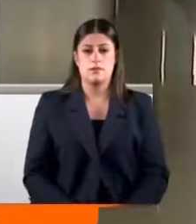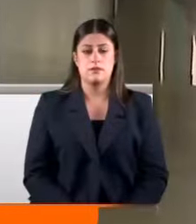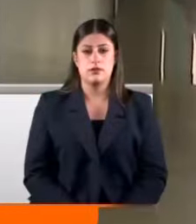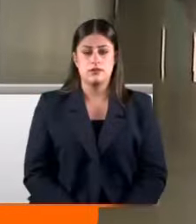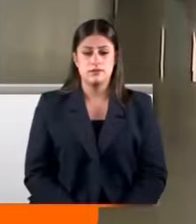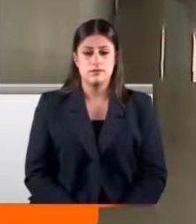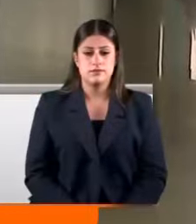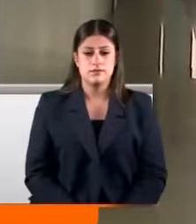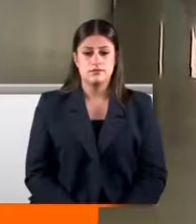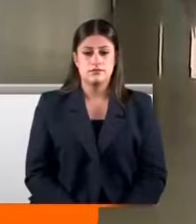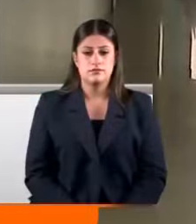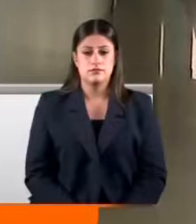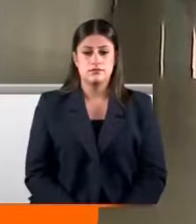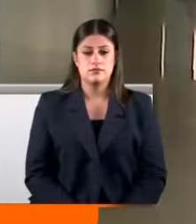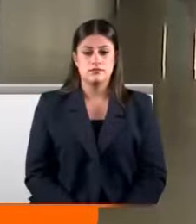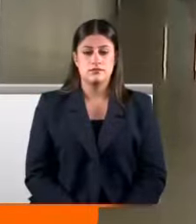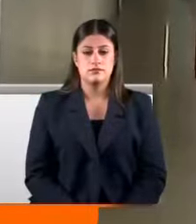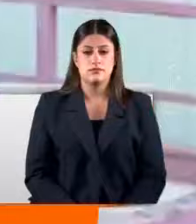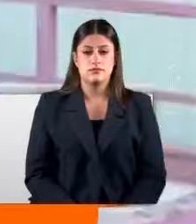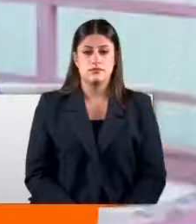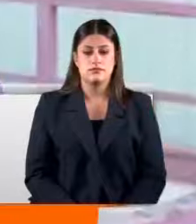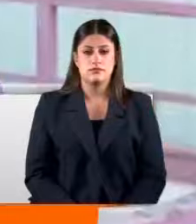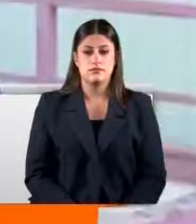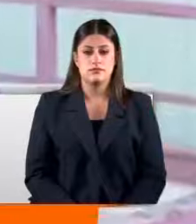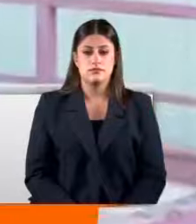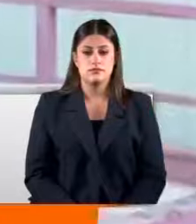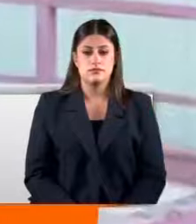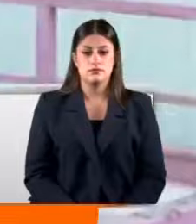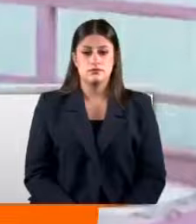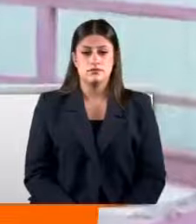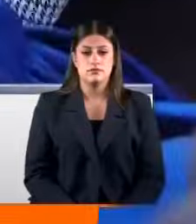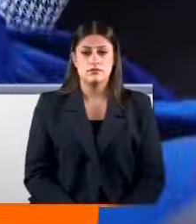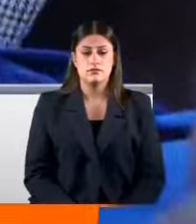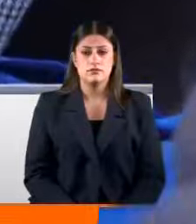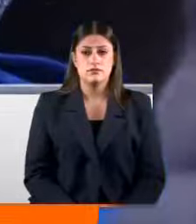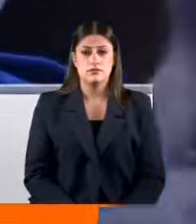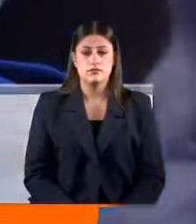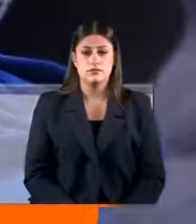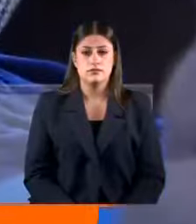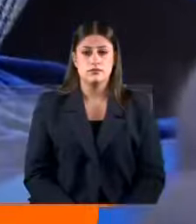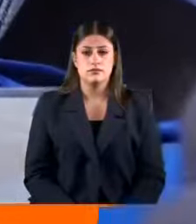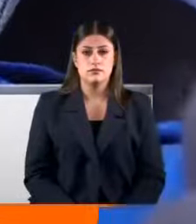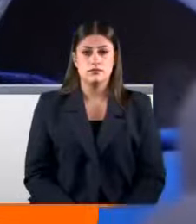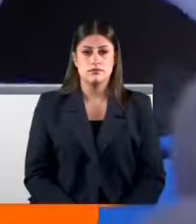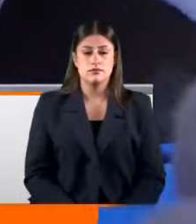Komplikasyon olabiliyor implanttan sonra. O şişlik o şişliktir. Savcılığa gideceğim, suç duyurusunda bulunacağım.